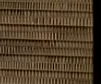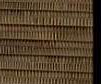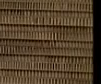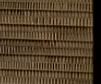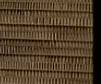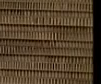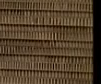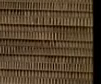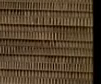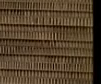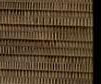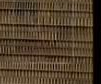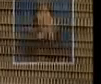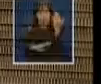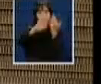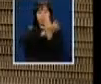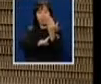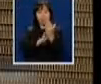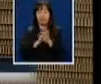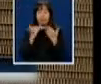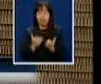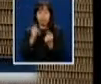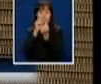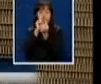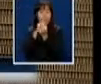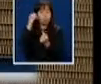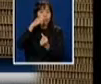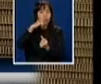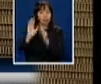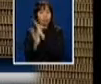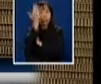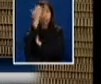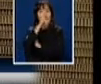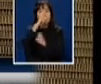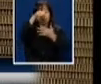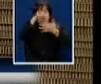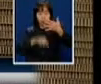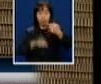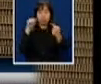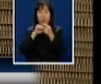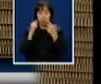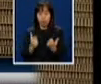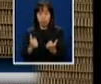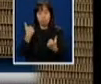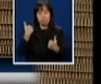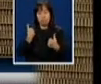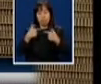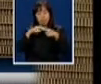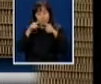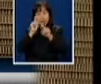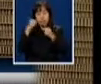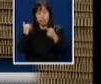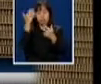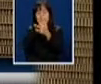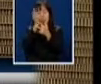ก็สวัสดีครับพี่น้องประชาชนที่ครบแล้วครับกลับมาพบกันทุกเช้าวันอาทิตย์นะครับรายการในวันนี้จะแบ่งออกเป็น 3ช่วงนะครับ